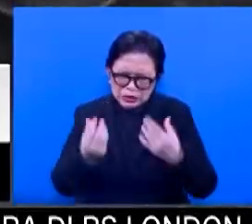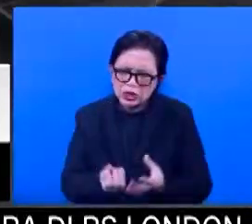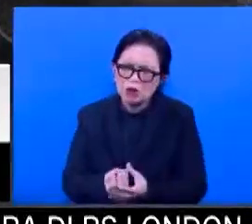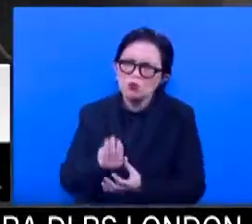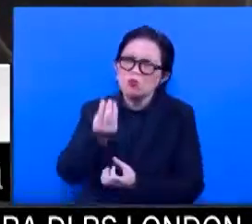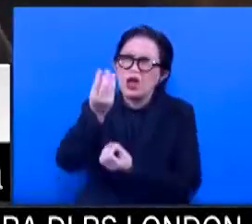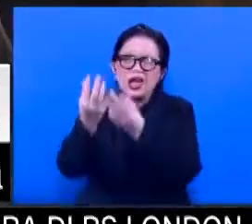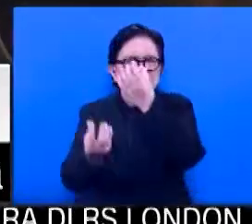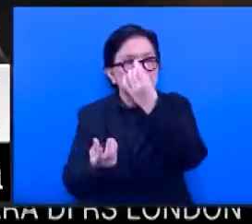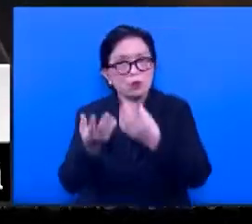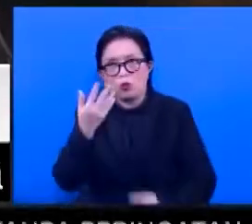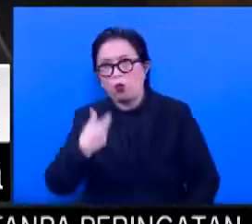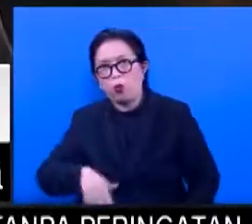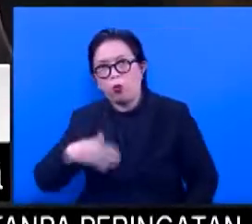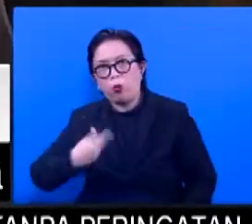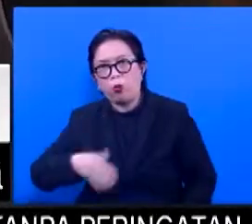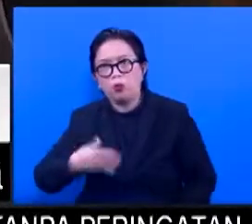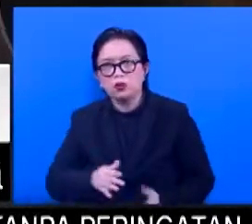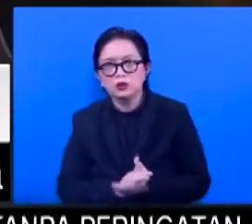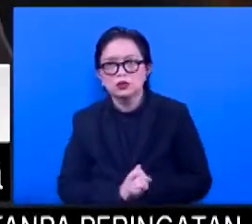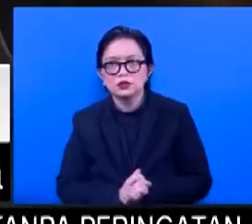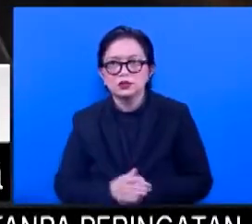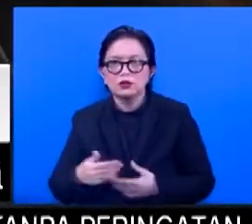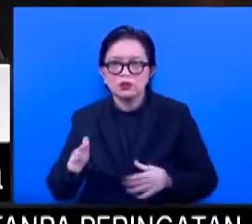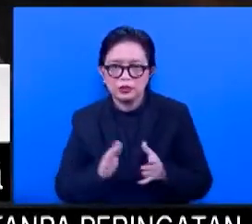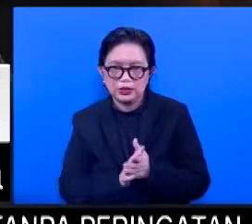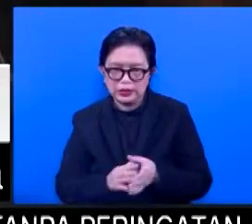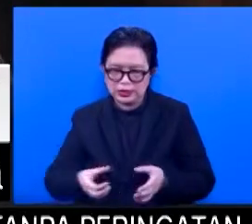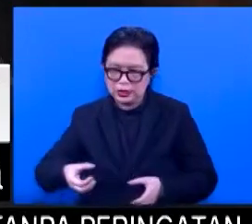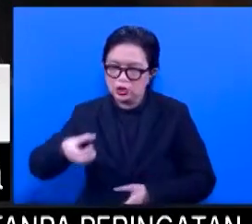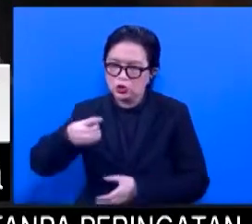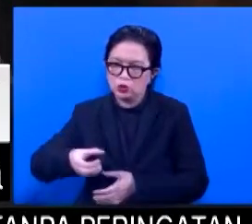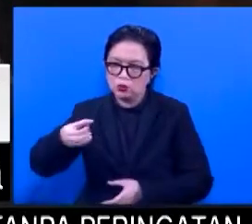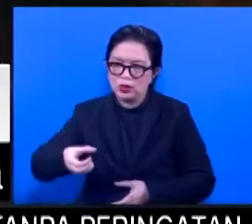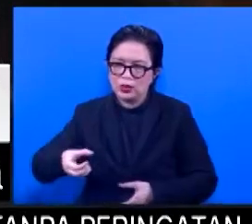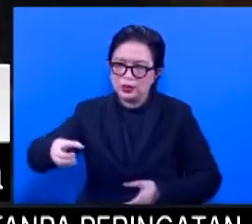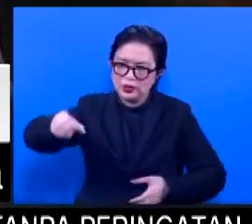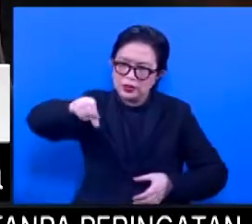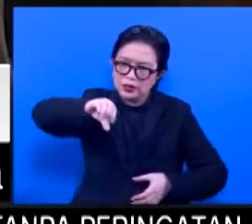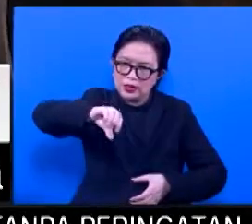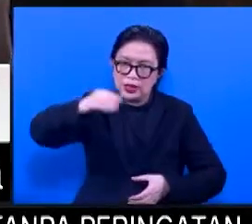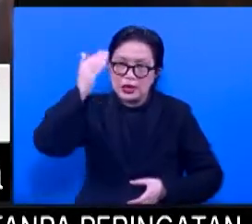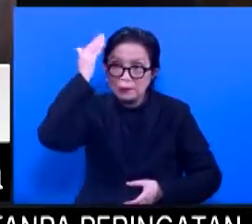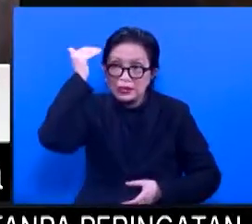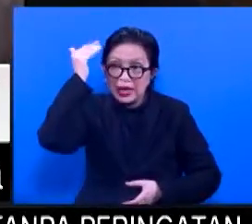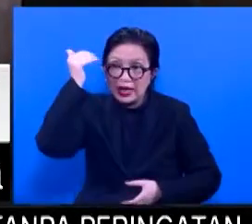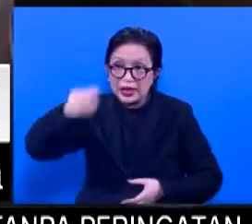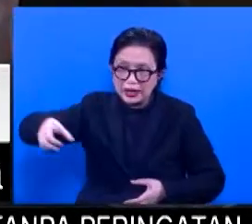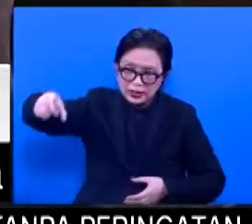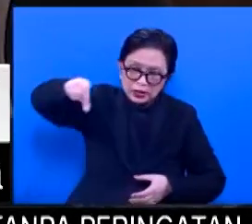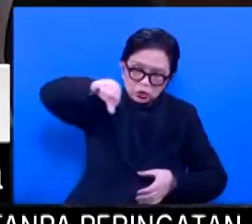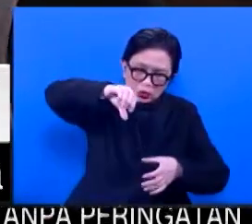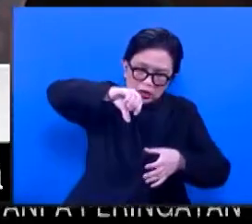bisa langsung begitu kita tuangin minyaknya, dia kan keluar api nih. Kayak ngejilat-jilat gitu. Kita nggak bisa langsung taruh